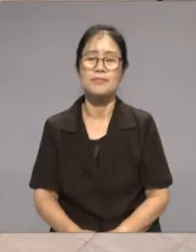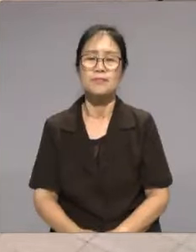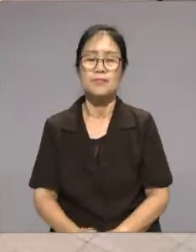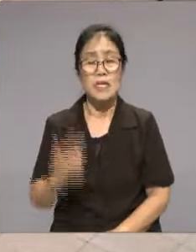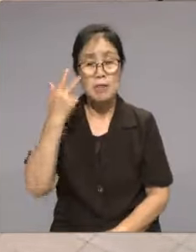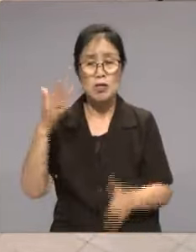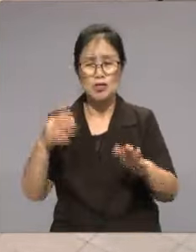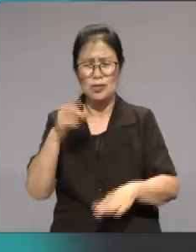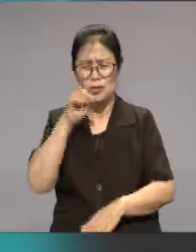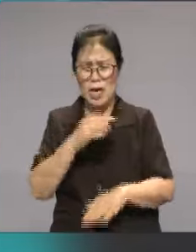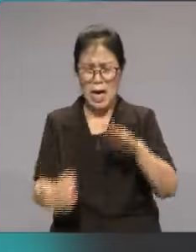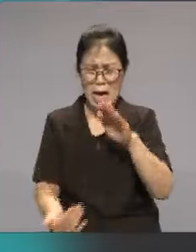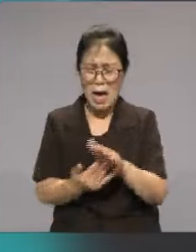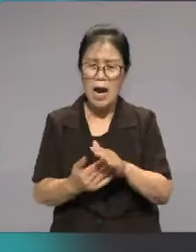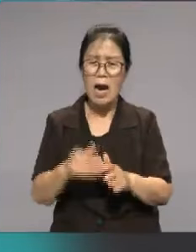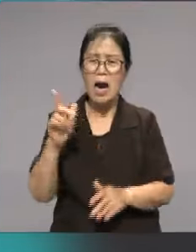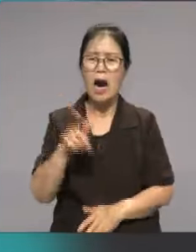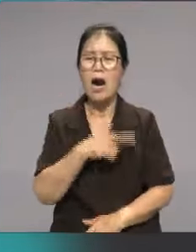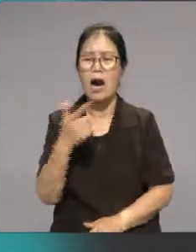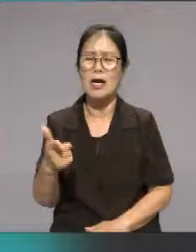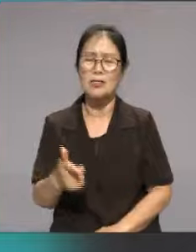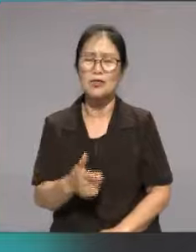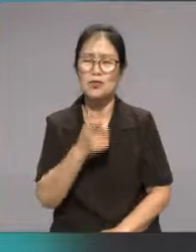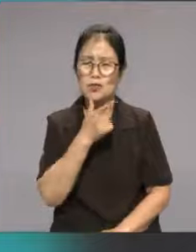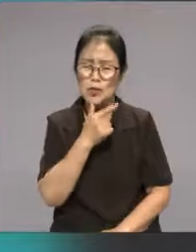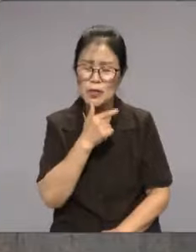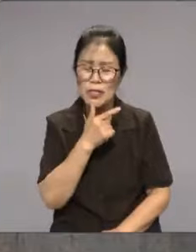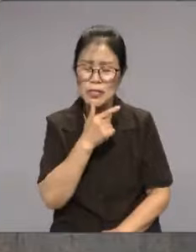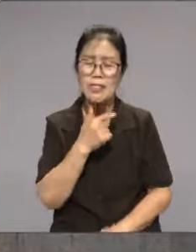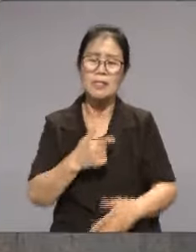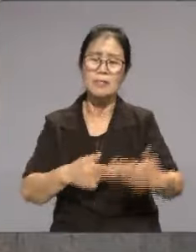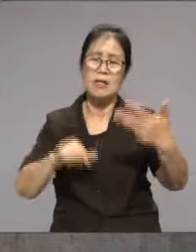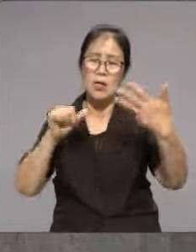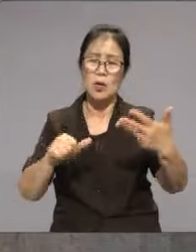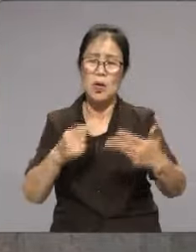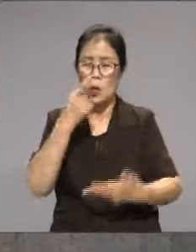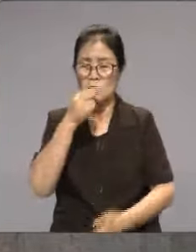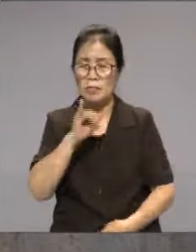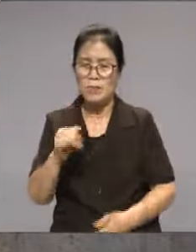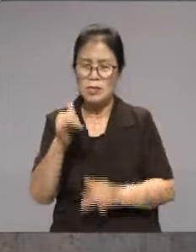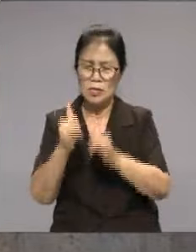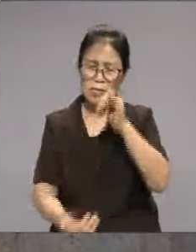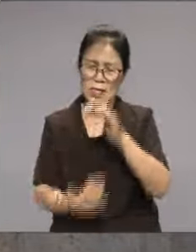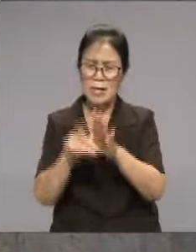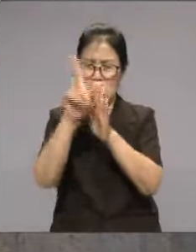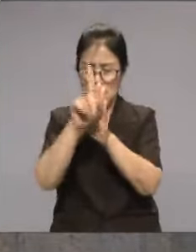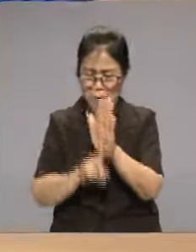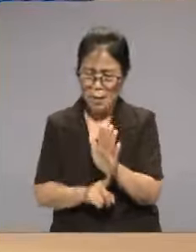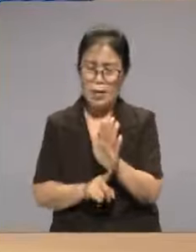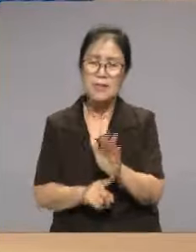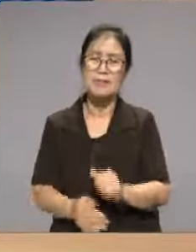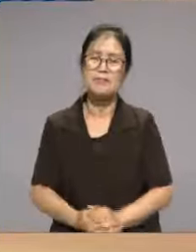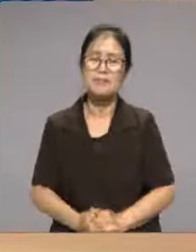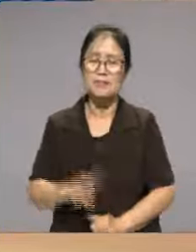이번 주 최악의 하루로 문을 연 국내 주식시장. 월요일인 지난 5일, 코스피 지수는 역대 최대 하락폭을 기록하며